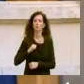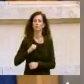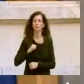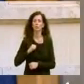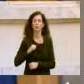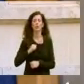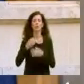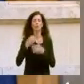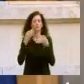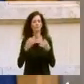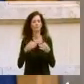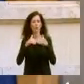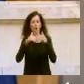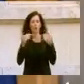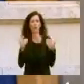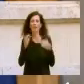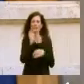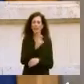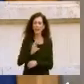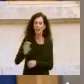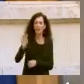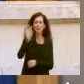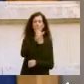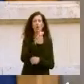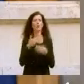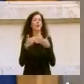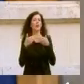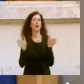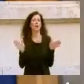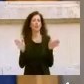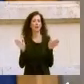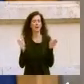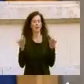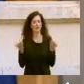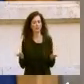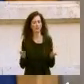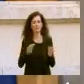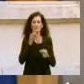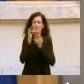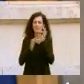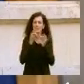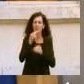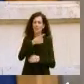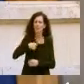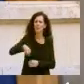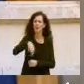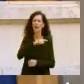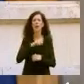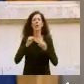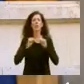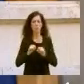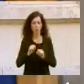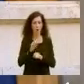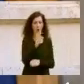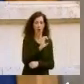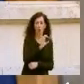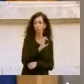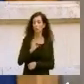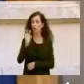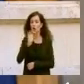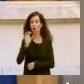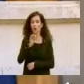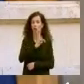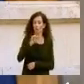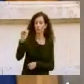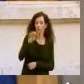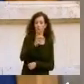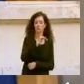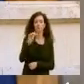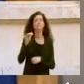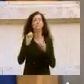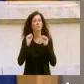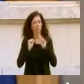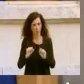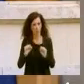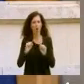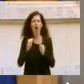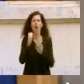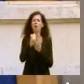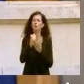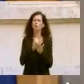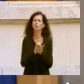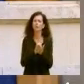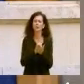confini regionali questo significa che ci potremo spostare da regione a regione senza più